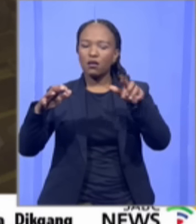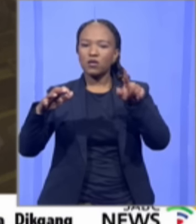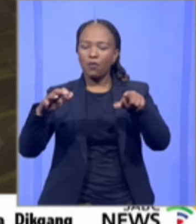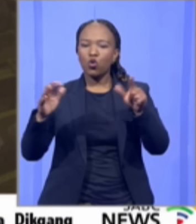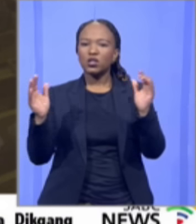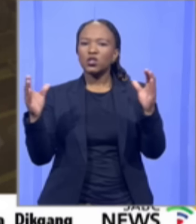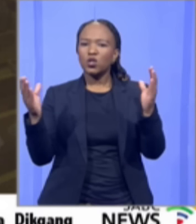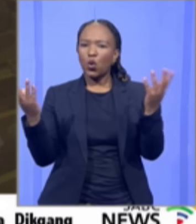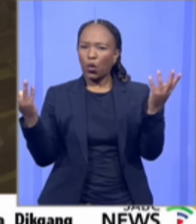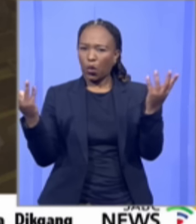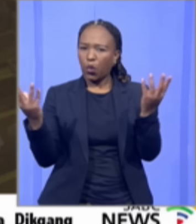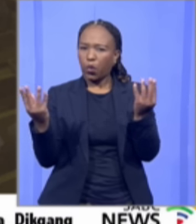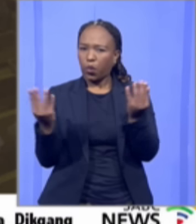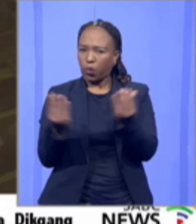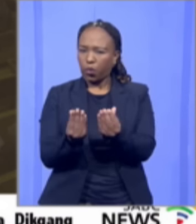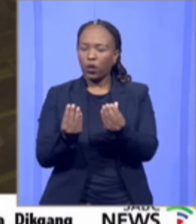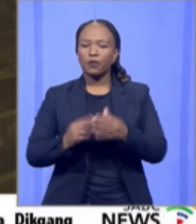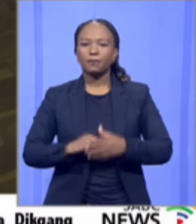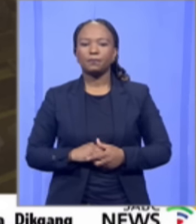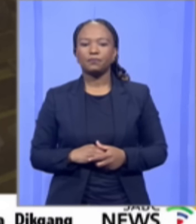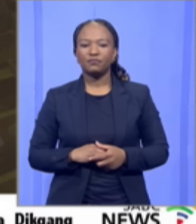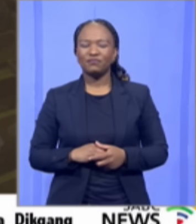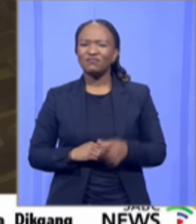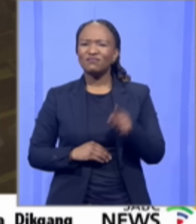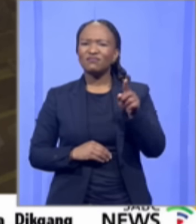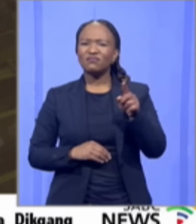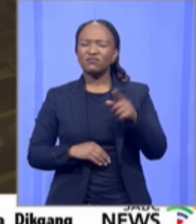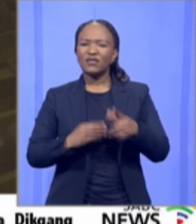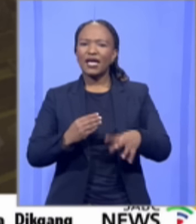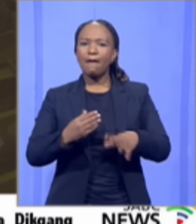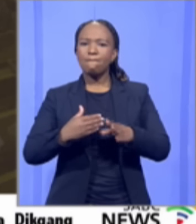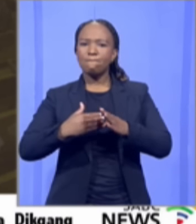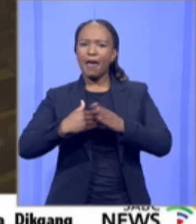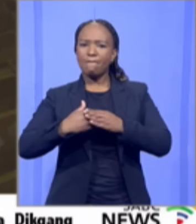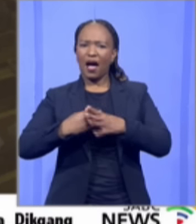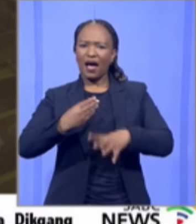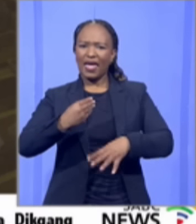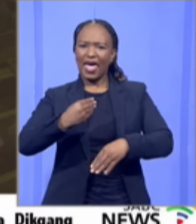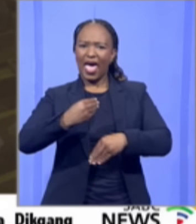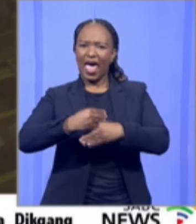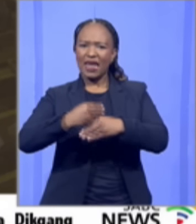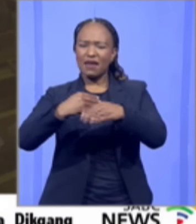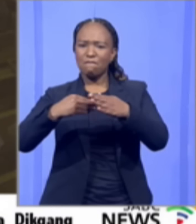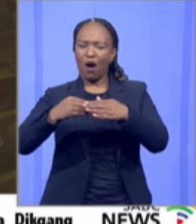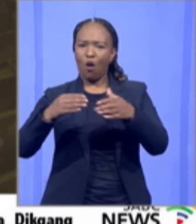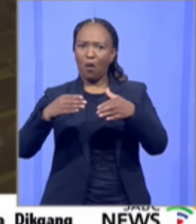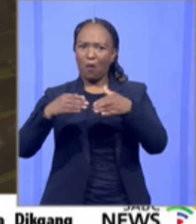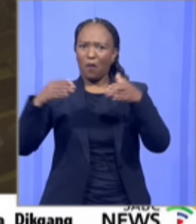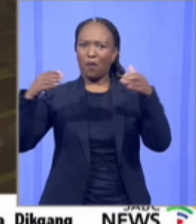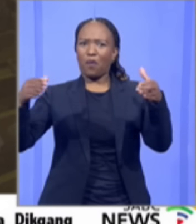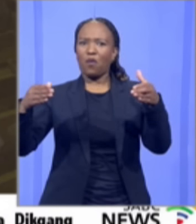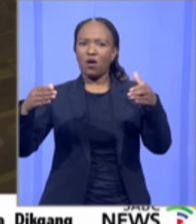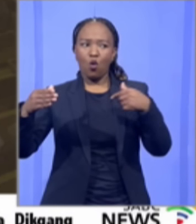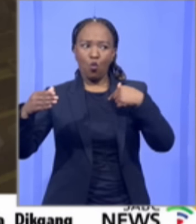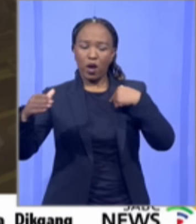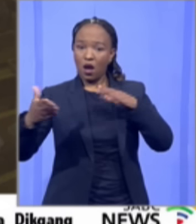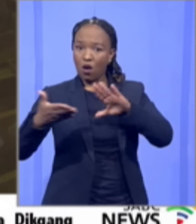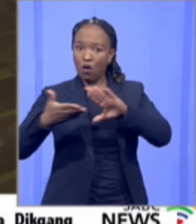Ge e le koketsego ya maloko a kabinete o ka se tsoge go re tšwetše mogola re le badudi ba naga